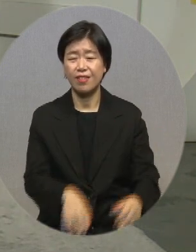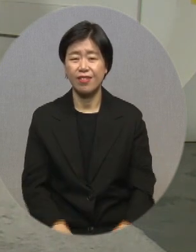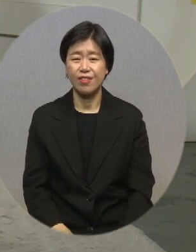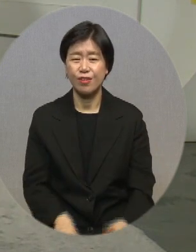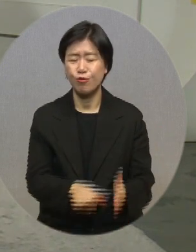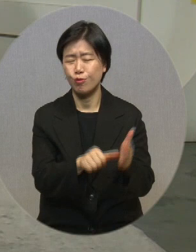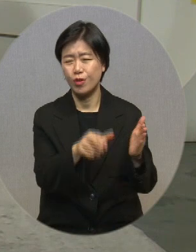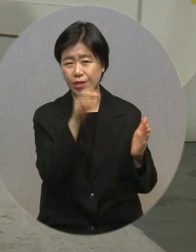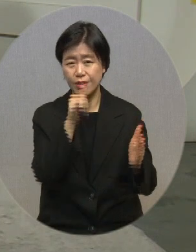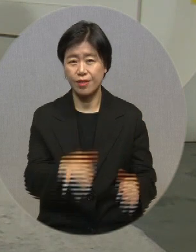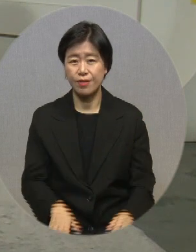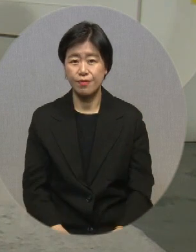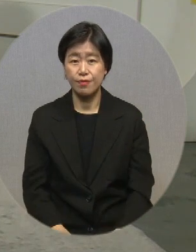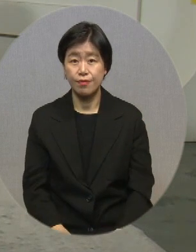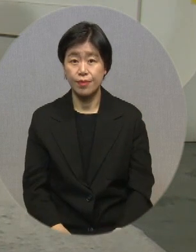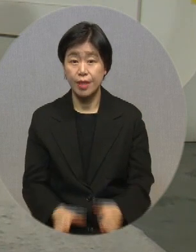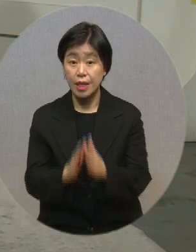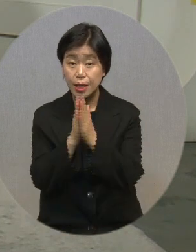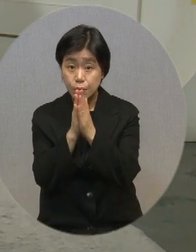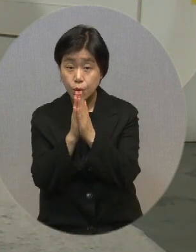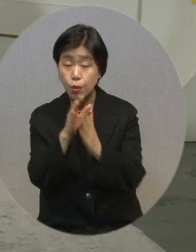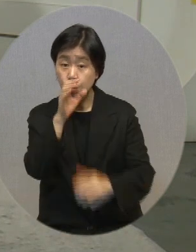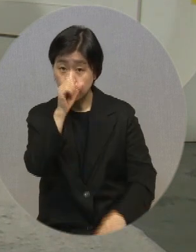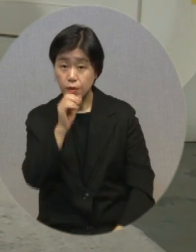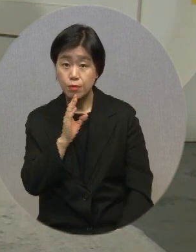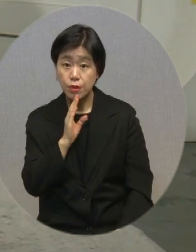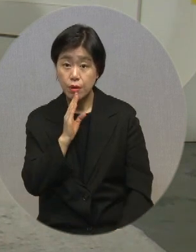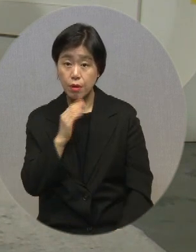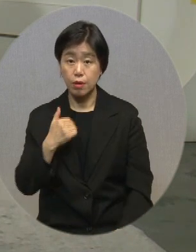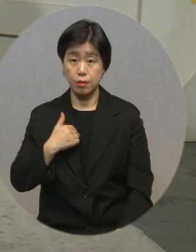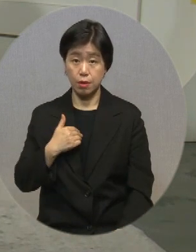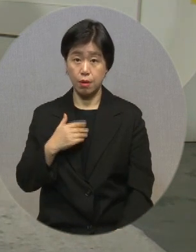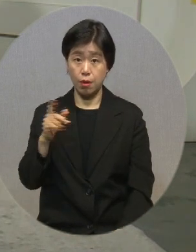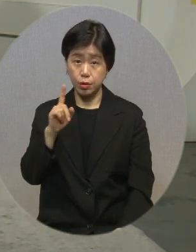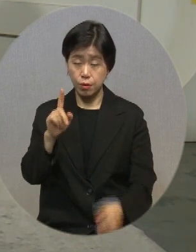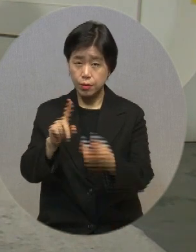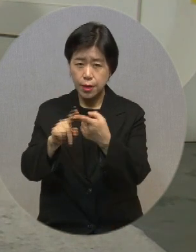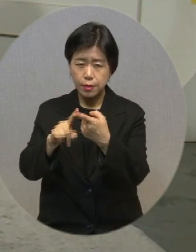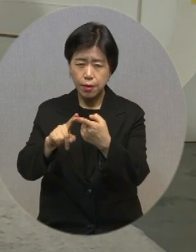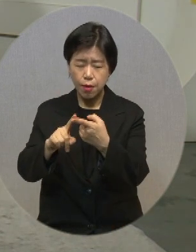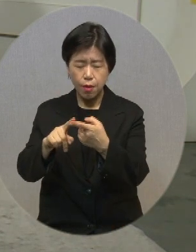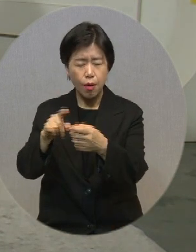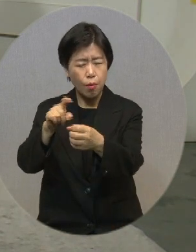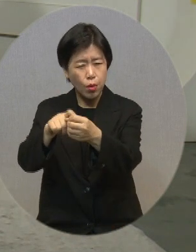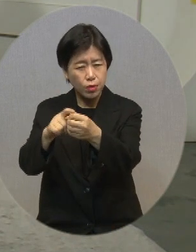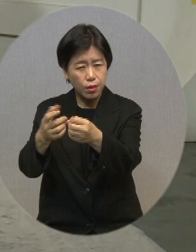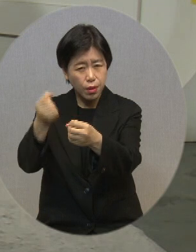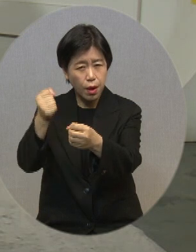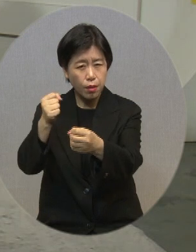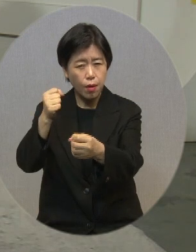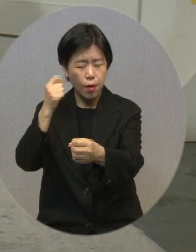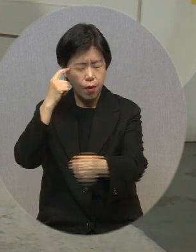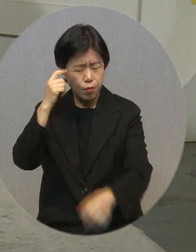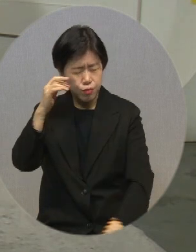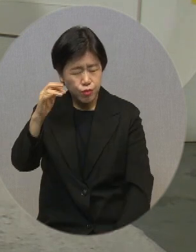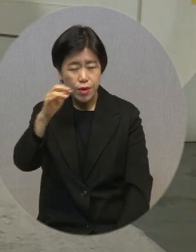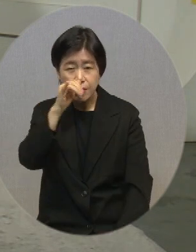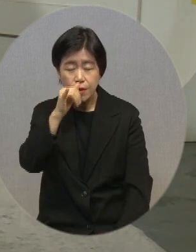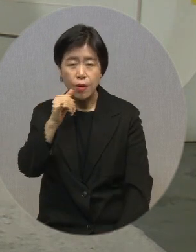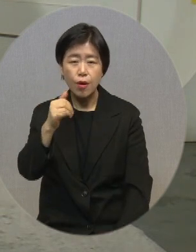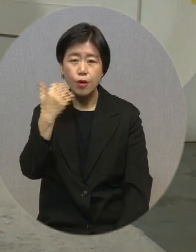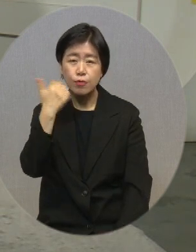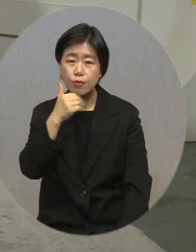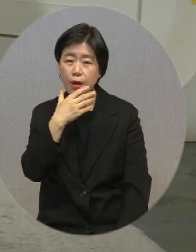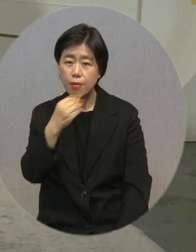네. 기도하는 거는 좋은 거예요. 왜냐하면 내가 어떤 것을 이렇게 염원하고 네. 또 누구의 행복을 빌어주고 다